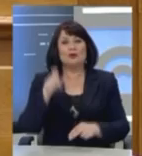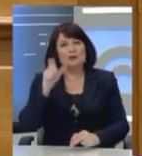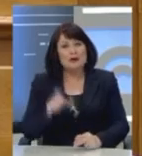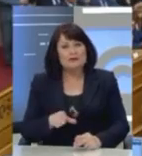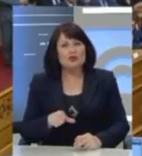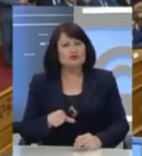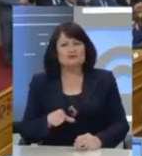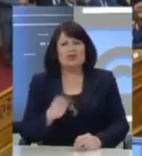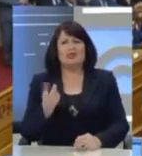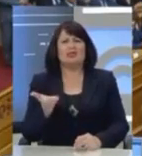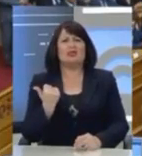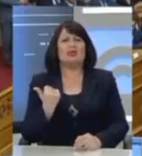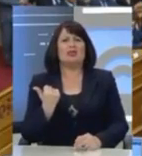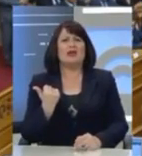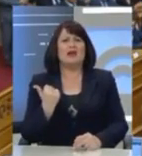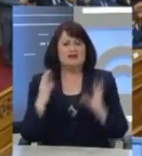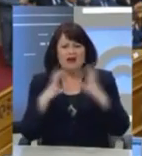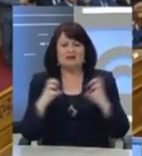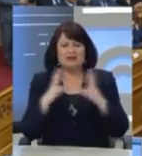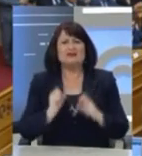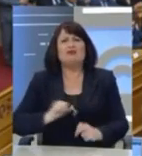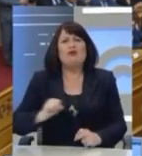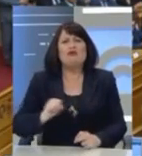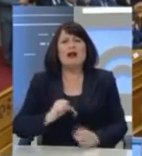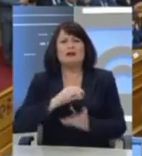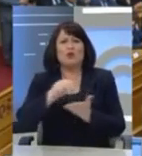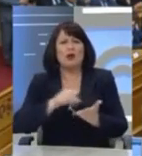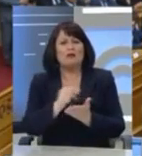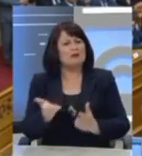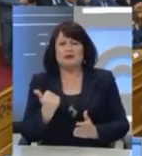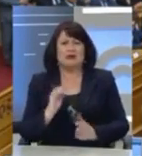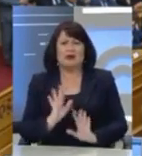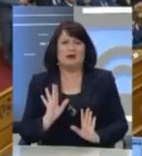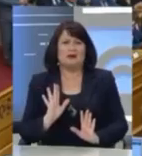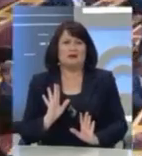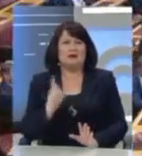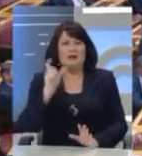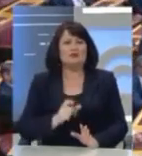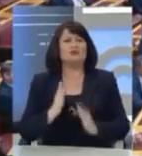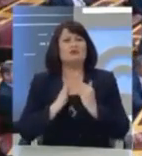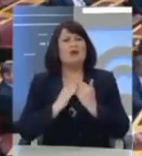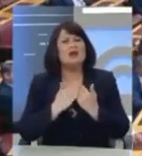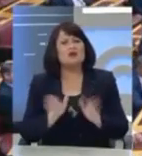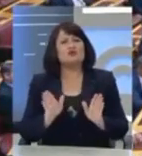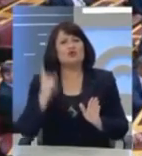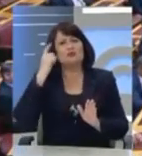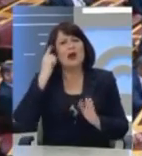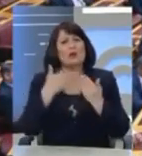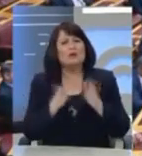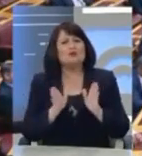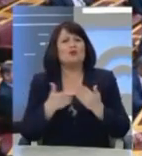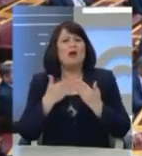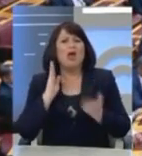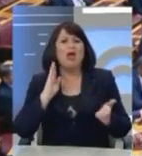απαλλαγμένος από εμφυλιακές φοβίες και προκαταλήψεις, άμεσος, ανοιχτόμυαλος